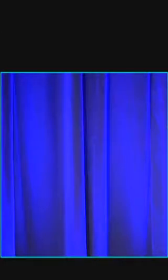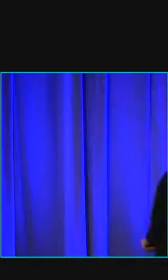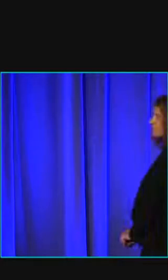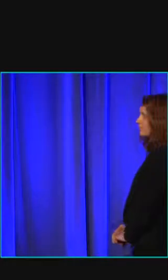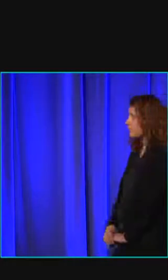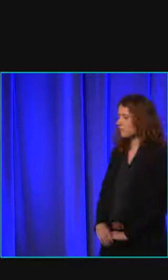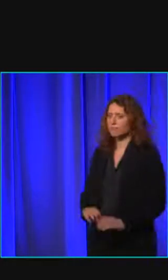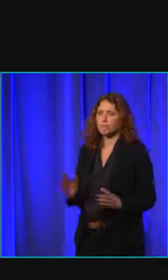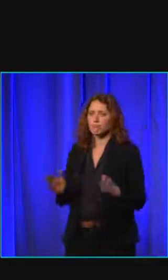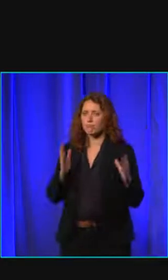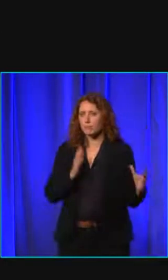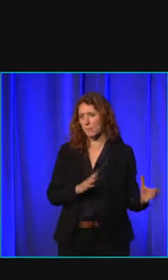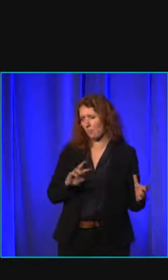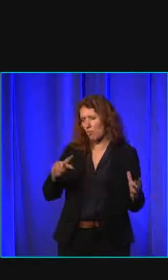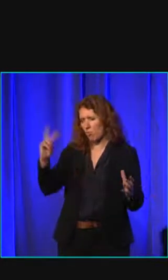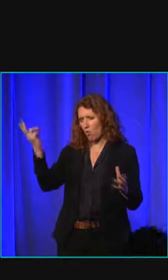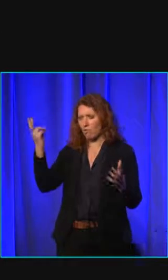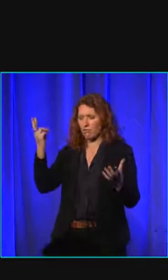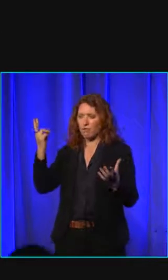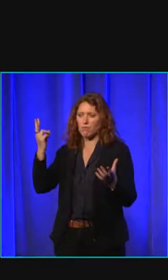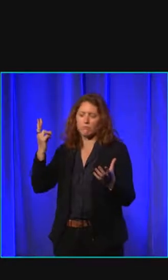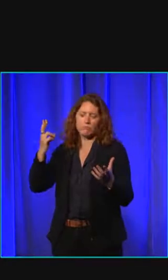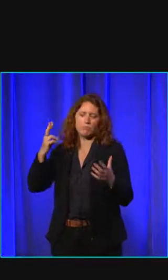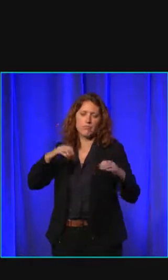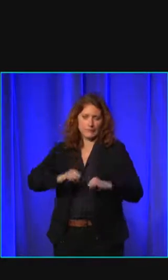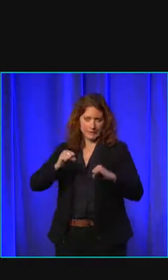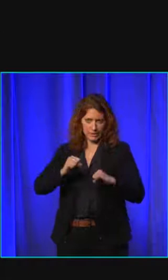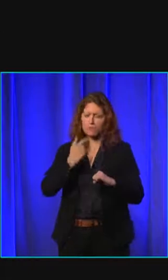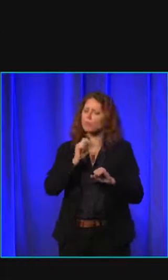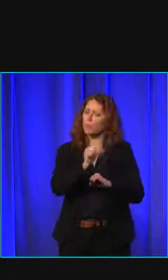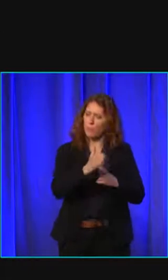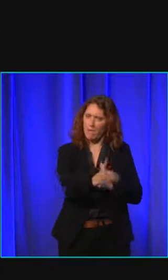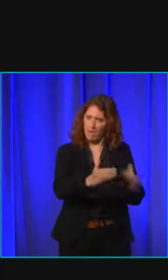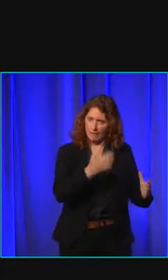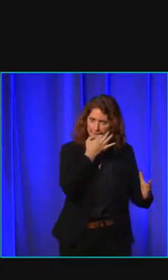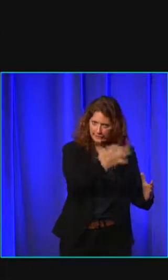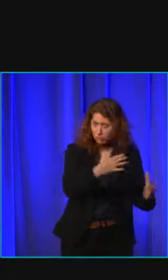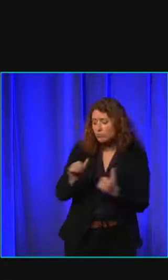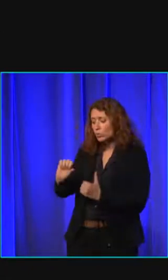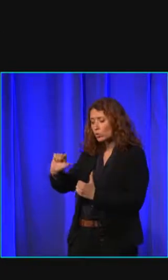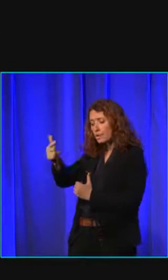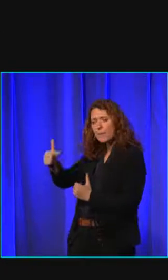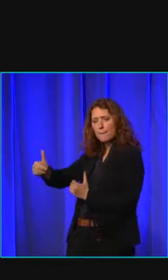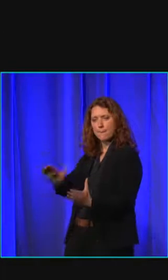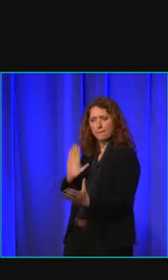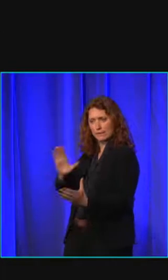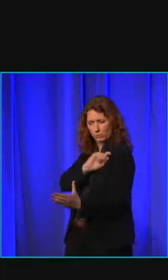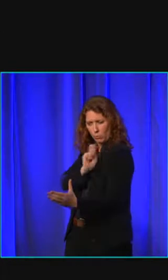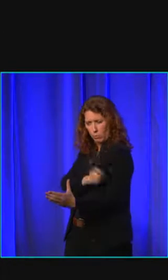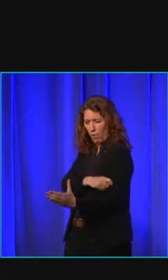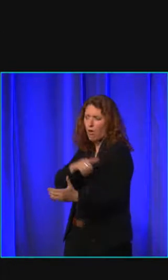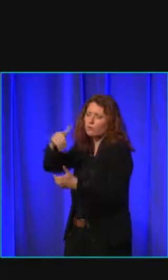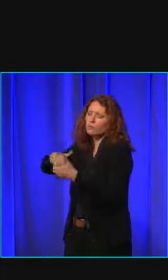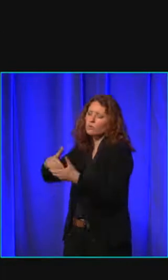D'autre part, on a un autre type d'habileté, de discipline sportive. C'est des disciplines où il y a qu'on appelle